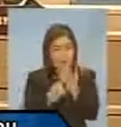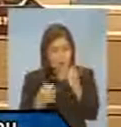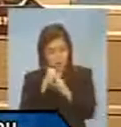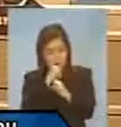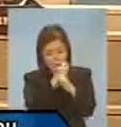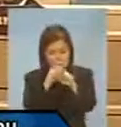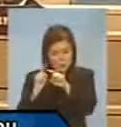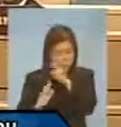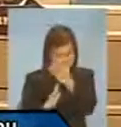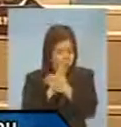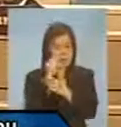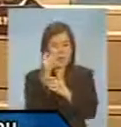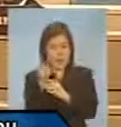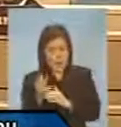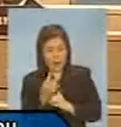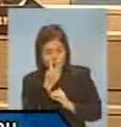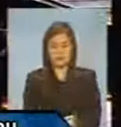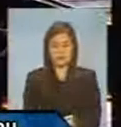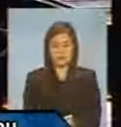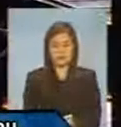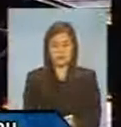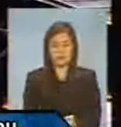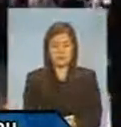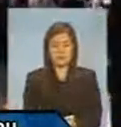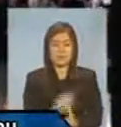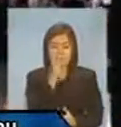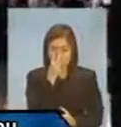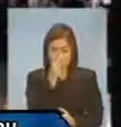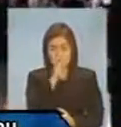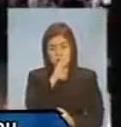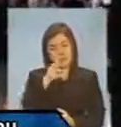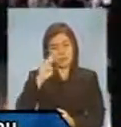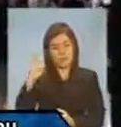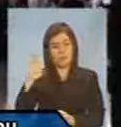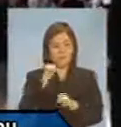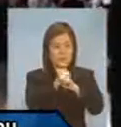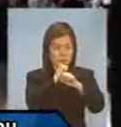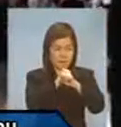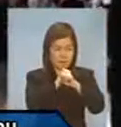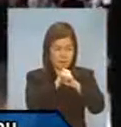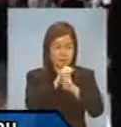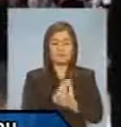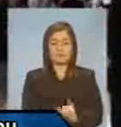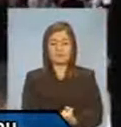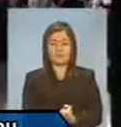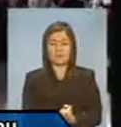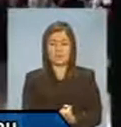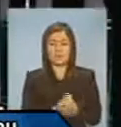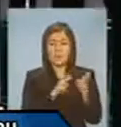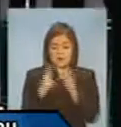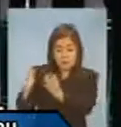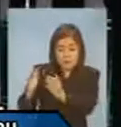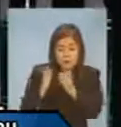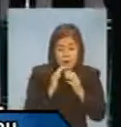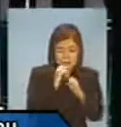ำงานมาประสบความสำเร็จแค่ไหนเอ้างั้นเรามาดูหน่อยฮะดูระบบของการทำงานเงินเนี่ยนะฮะจะเรียนแบบเข